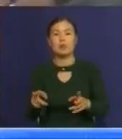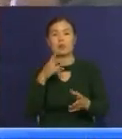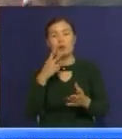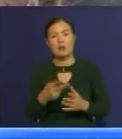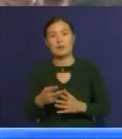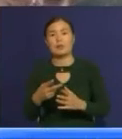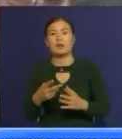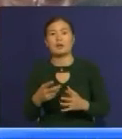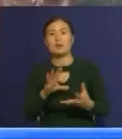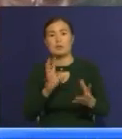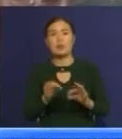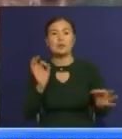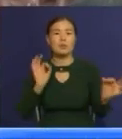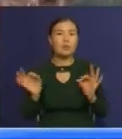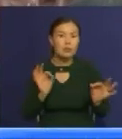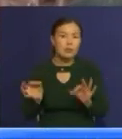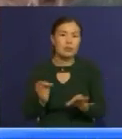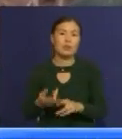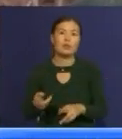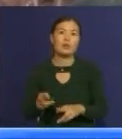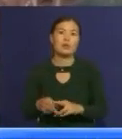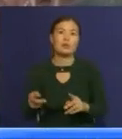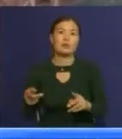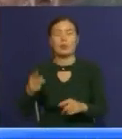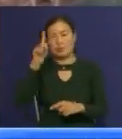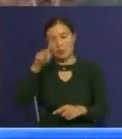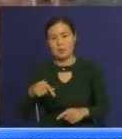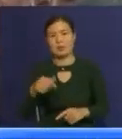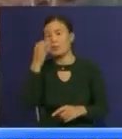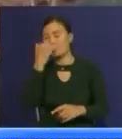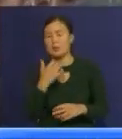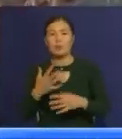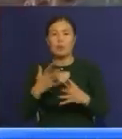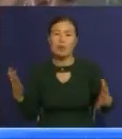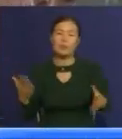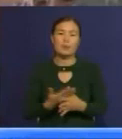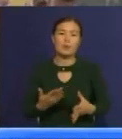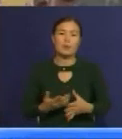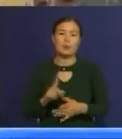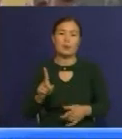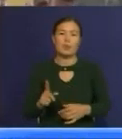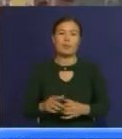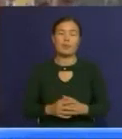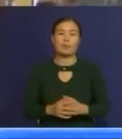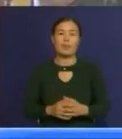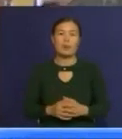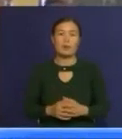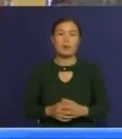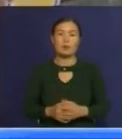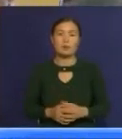қатымыз шүкір жақсы, соны біліп атқаныңызға үлкен рахметімді айтқым келеді. Деніңіз сау